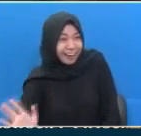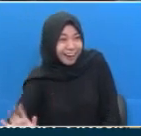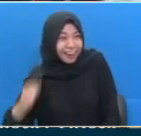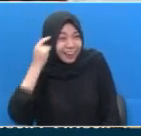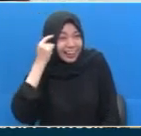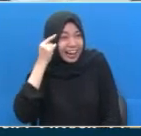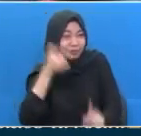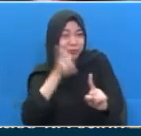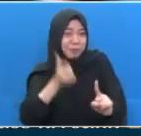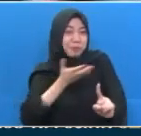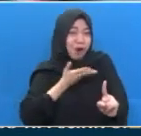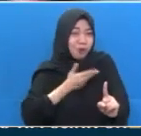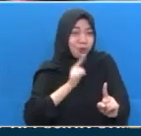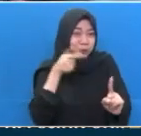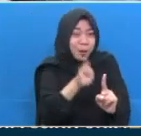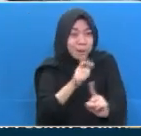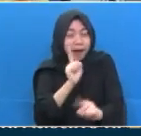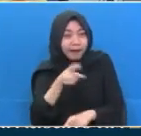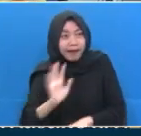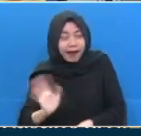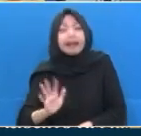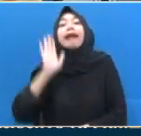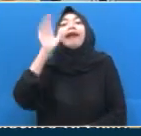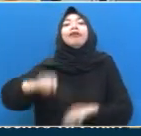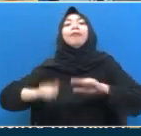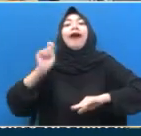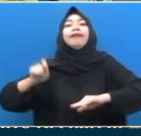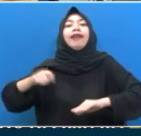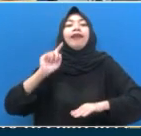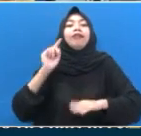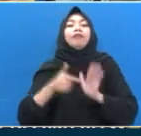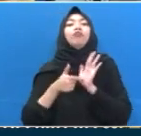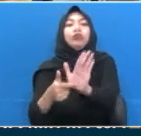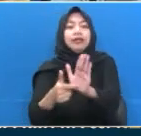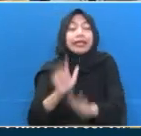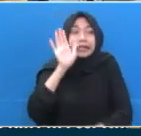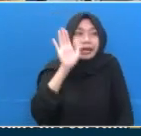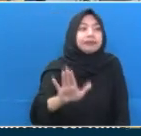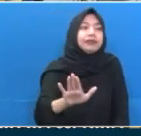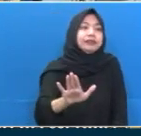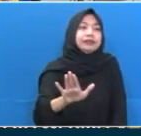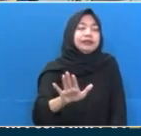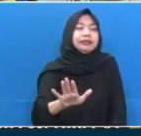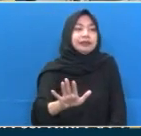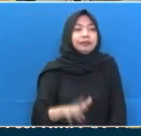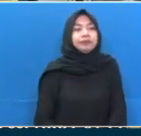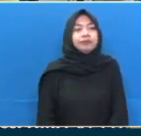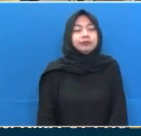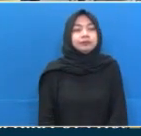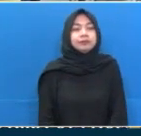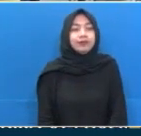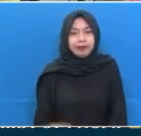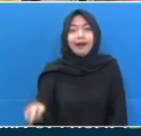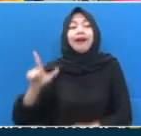sejauh mana Klien saya ini berkata jujur kan dan itulah menjadi catatan penting buat Kami nanti di